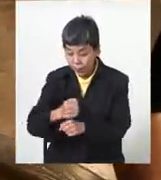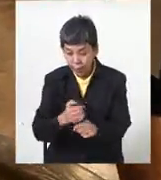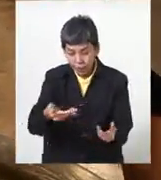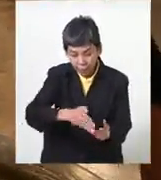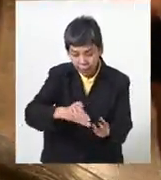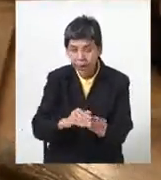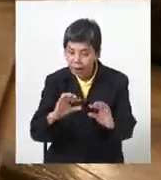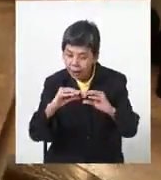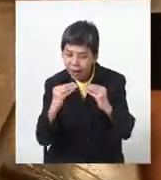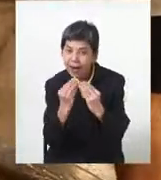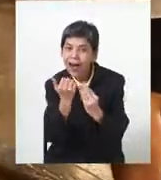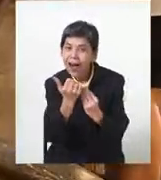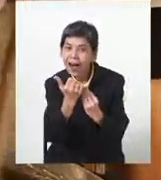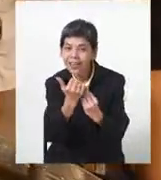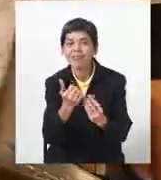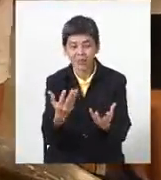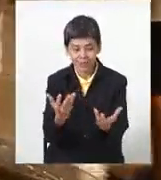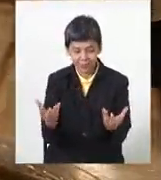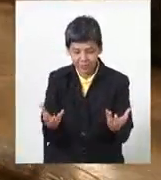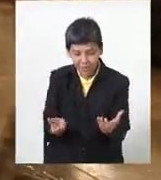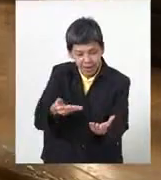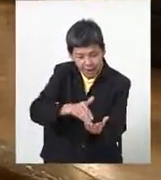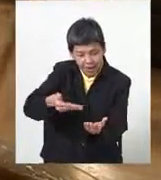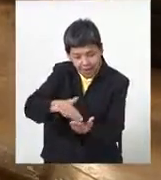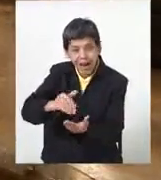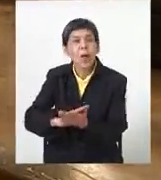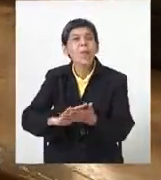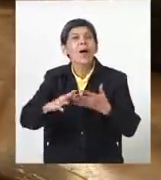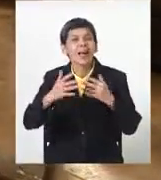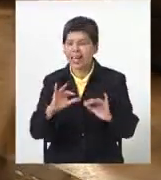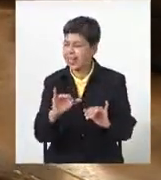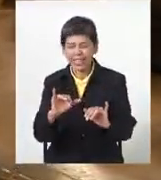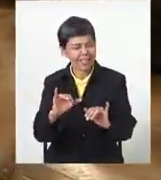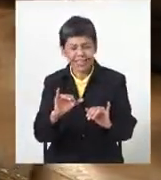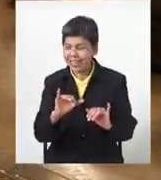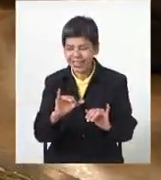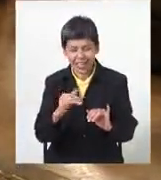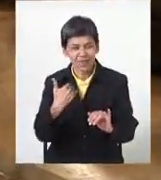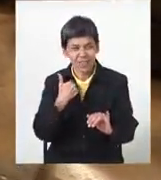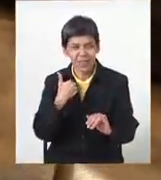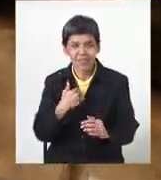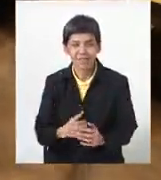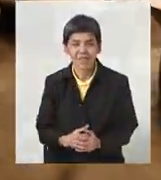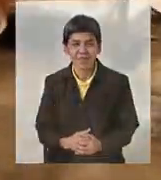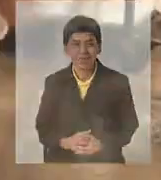ตีเสร็จเดี๋ยวมันจะได้เป็นก้อนก็คือภาชนะที่รองรับก็คืออ๋อนึกว่าจบแล้วยังๆ